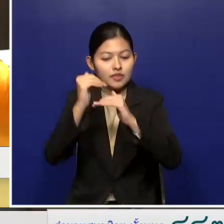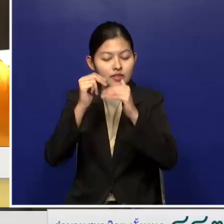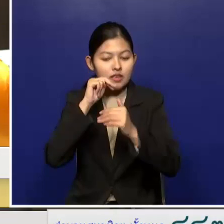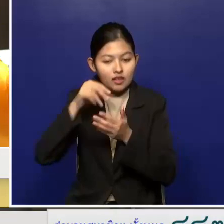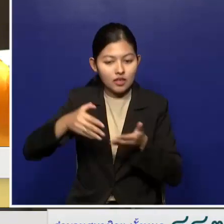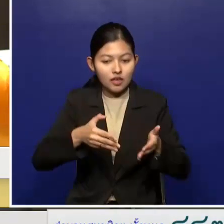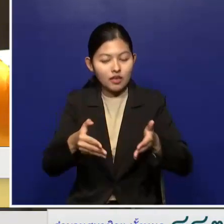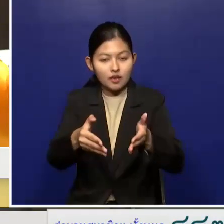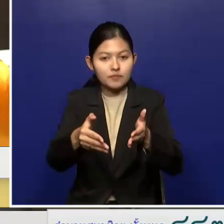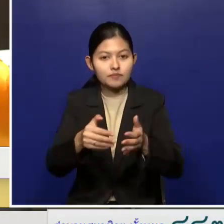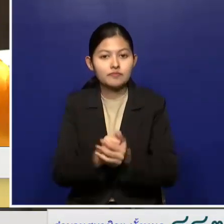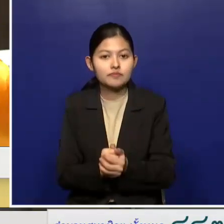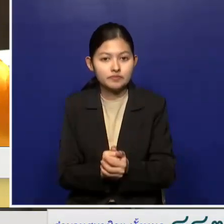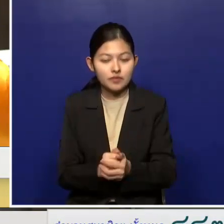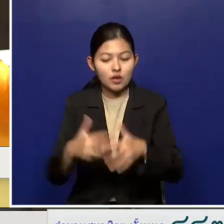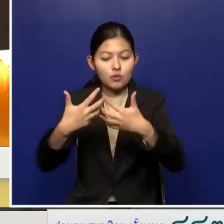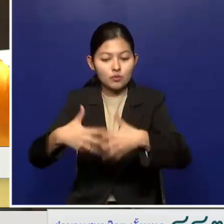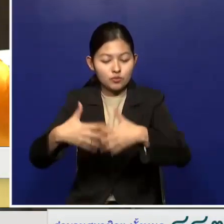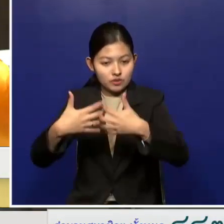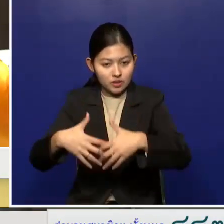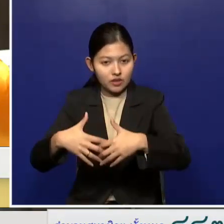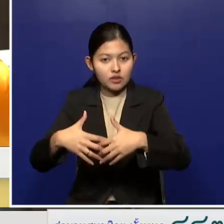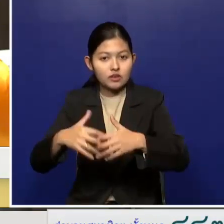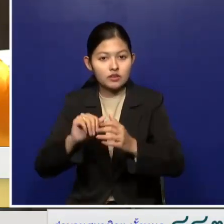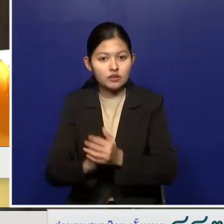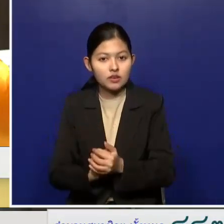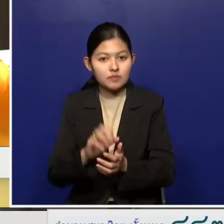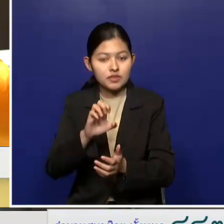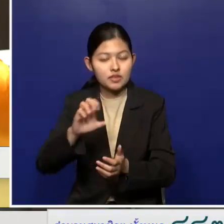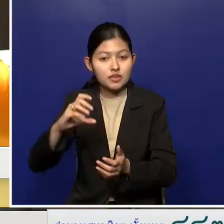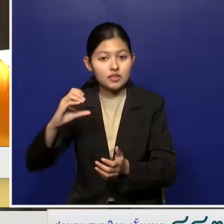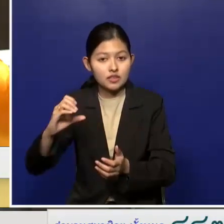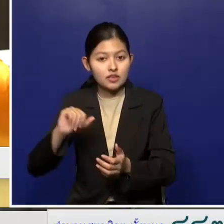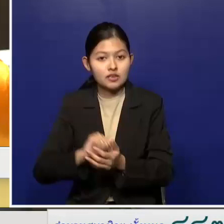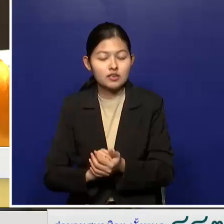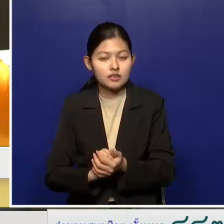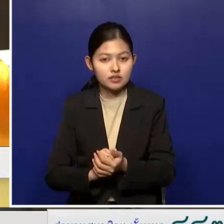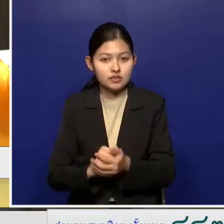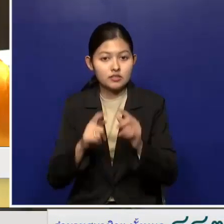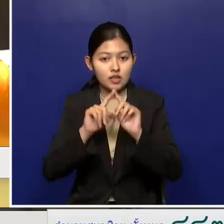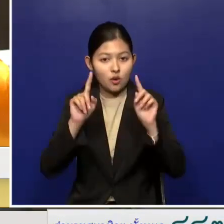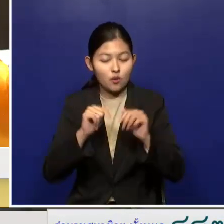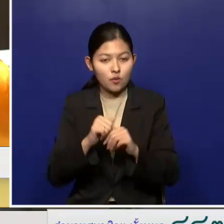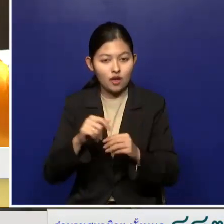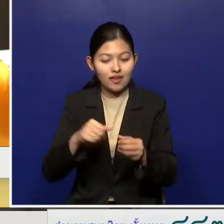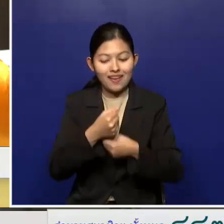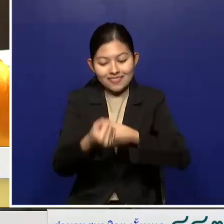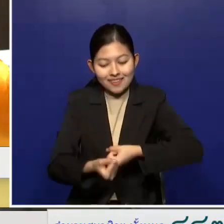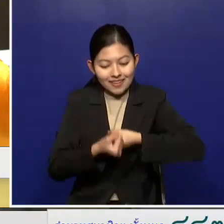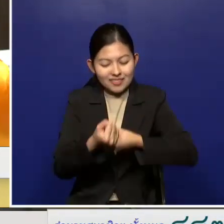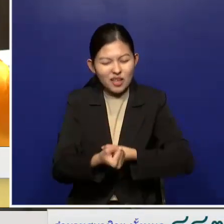พื่ออุตสาหกรรมนะคะหรือว่า EEC นั่นเองแต่ว่าพูดถึงในเรื่องของภาคการเกษตรน้อยมาก